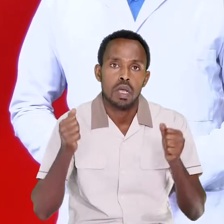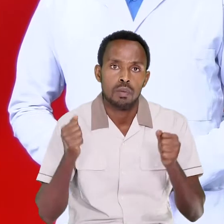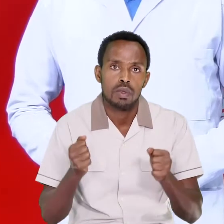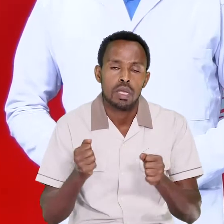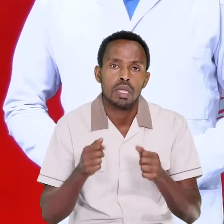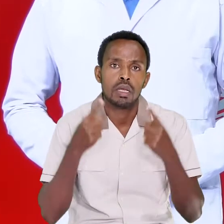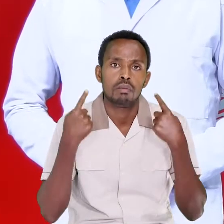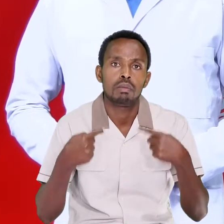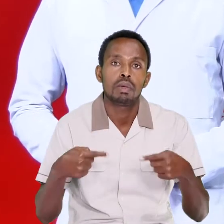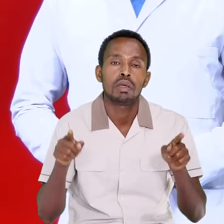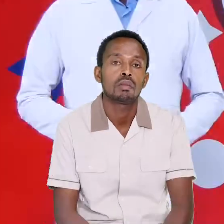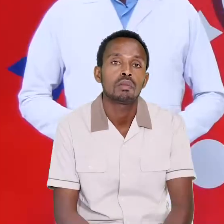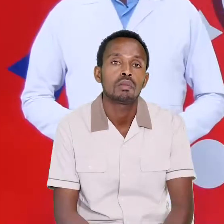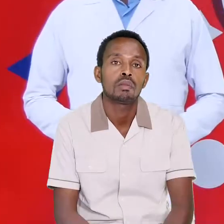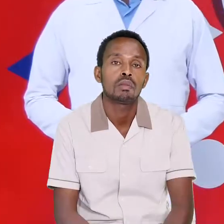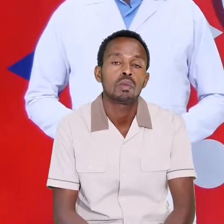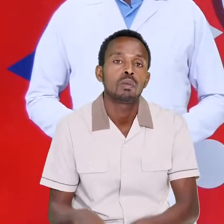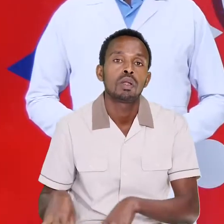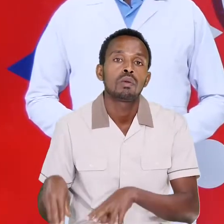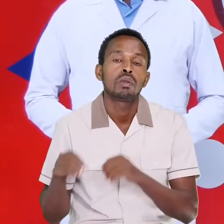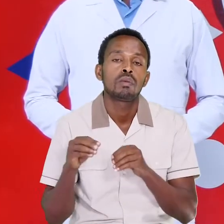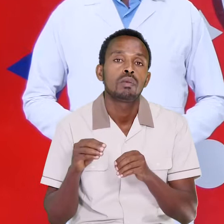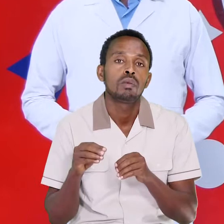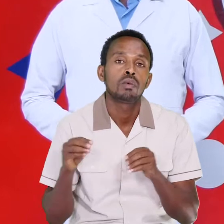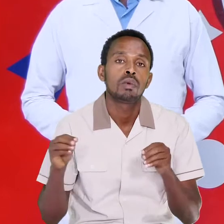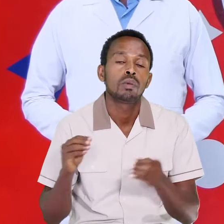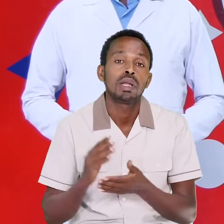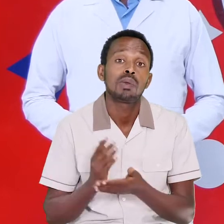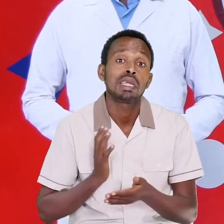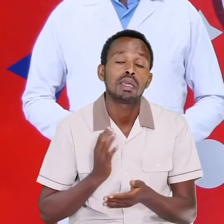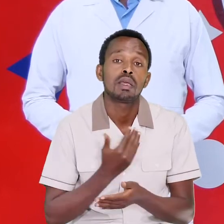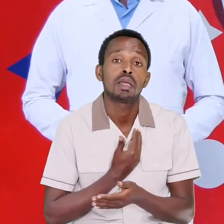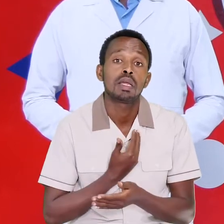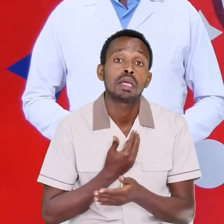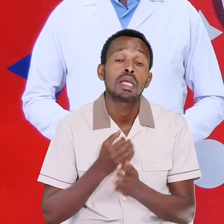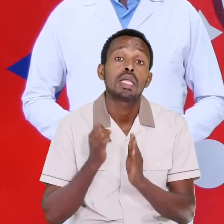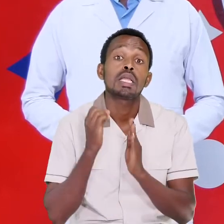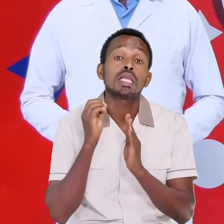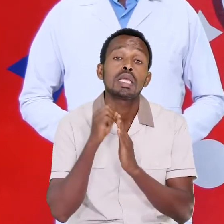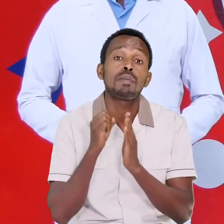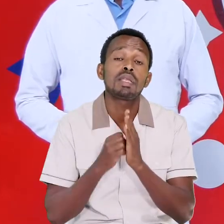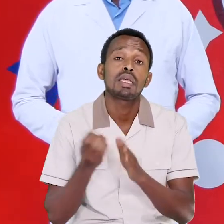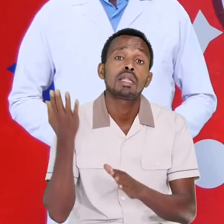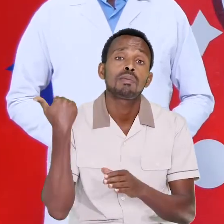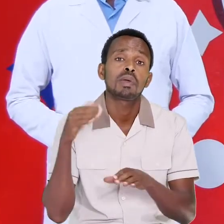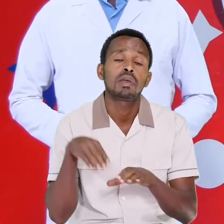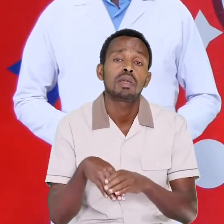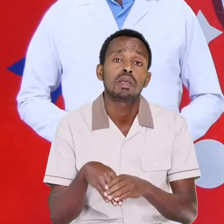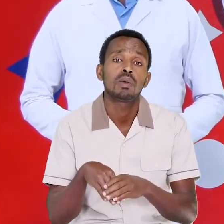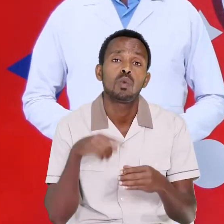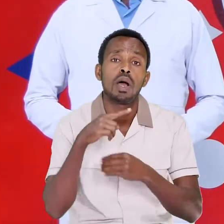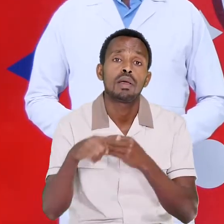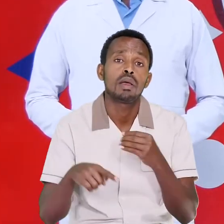beeksifna. Tole, barattoota barnoota keenyaa semesteera darbee keessatti